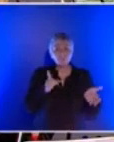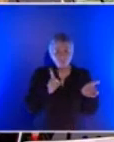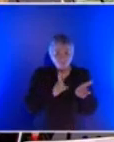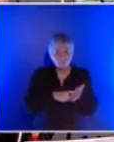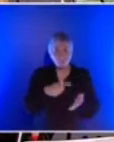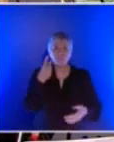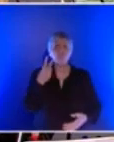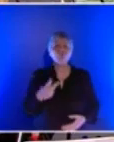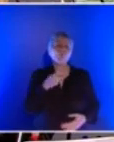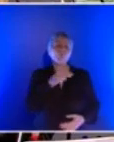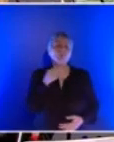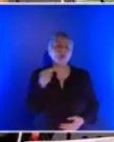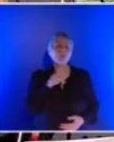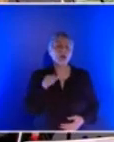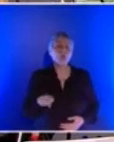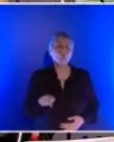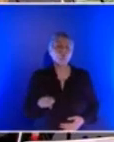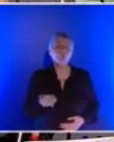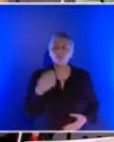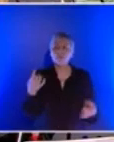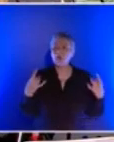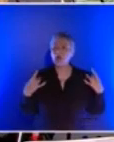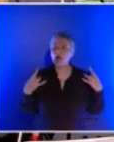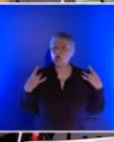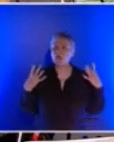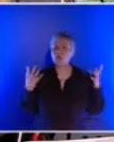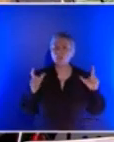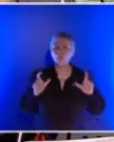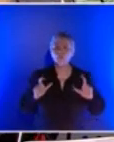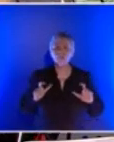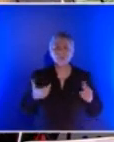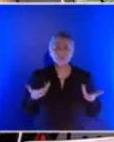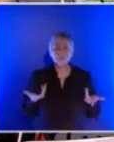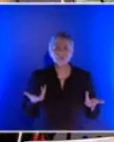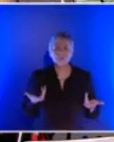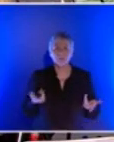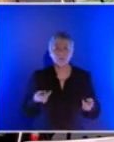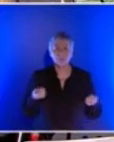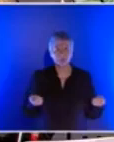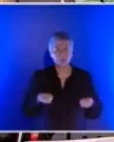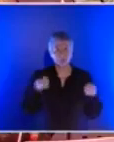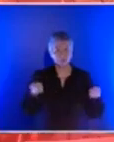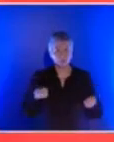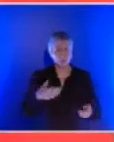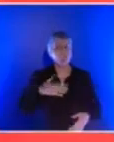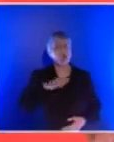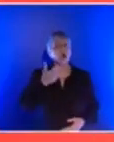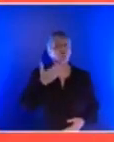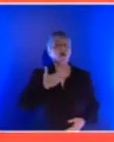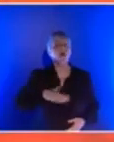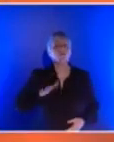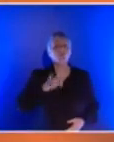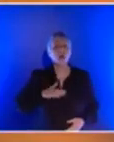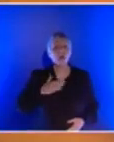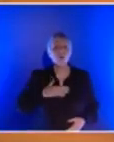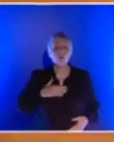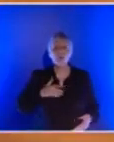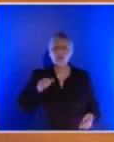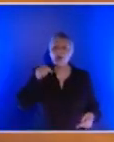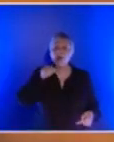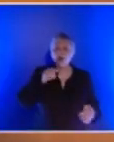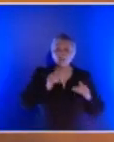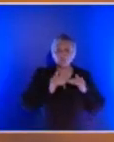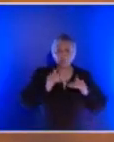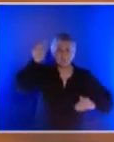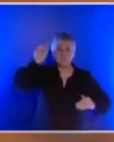ούτω καθεξής. Άρα το τρίτο μεγάλο θέμα για τη μείωση των ανισοτήτων είναι μια φορολογική μεταρρύθμιση που